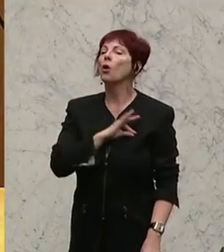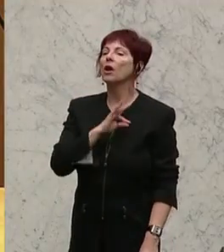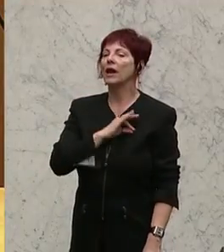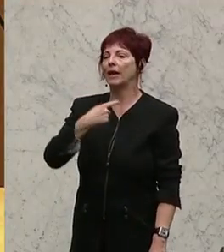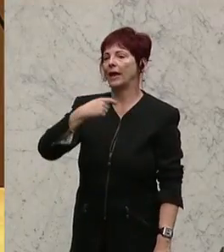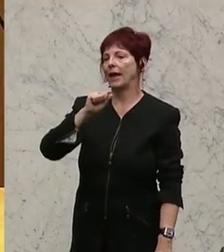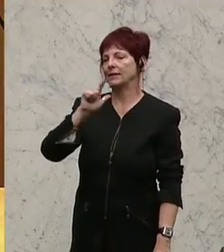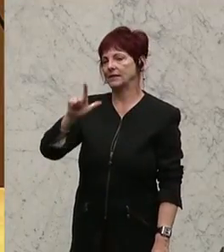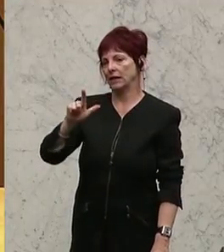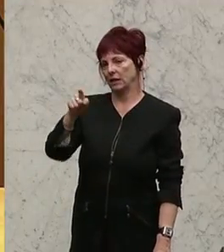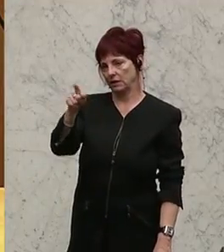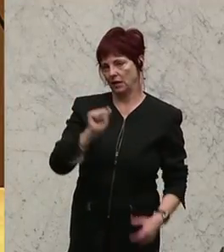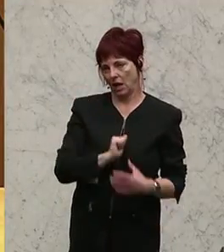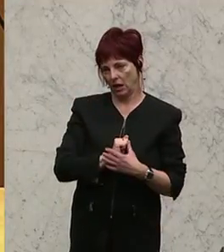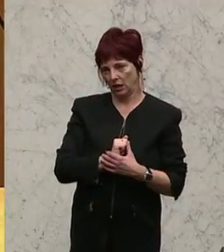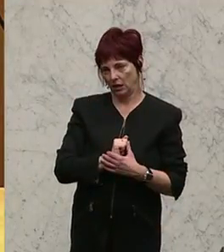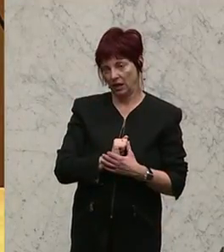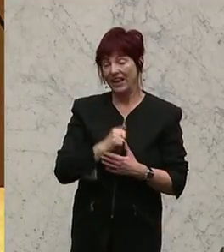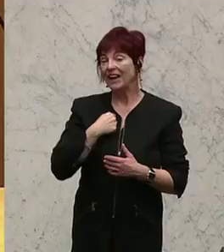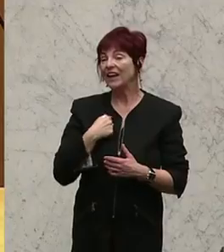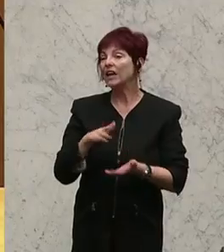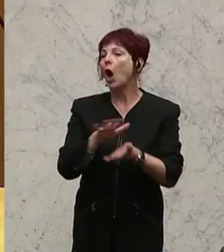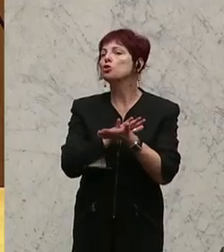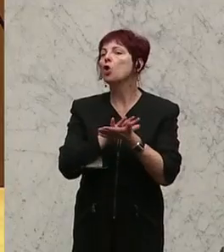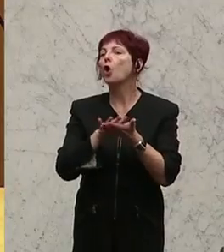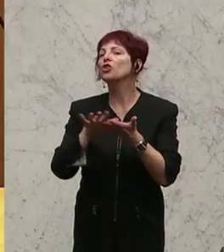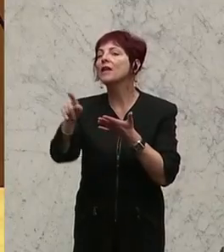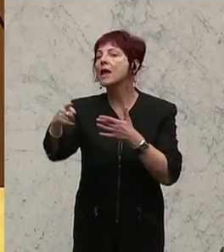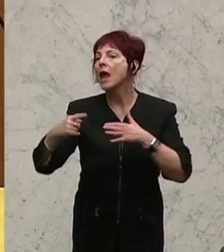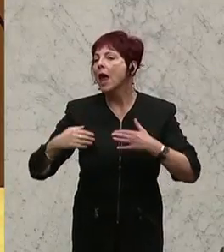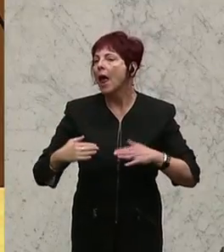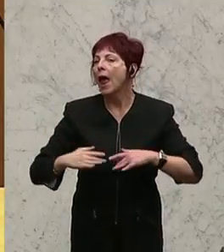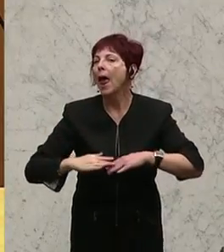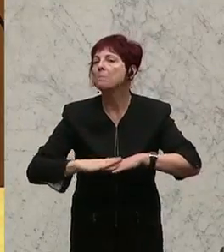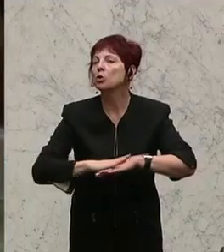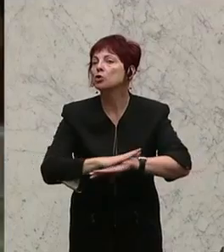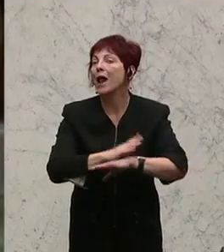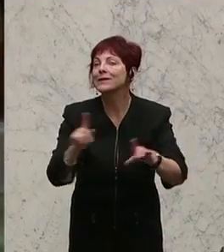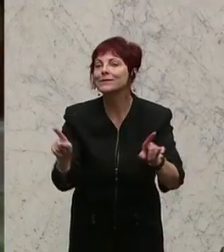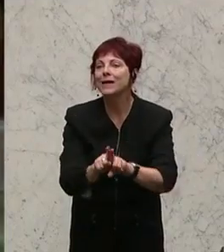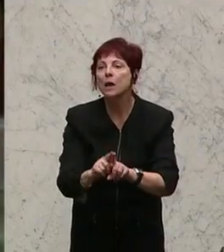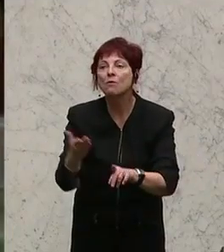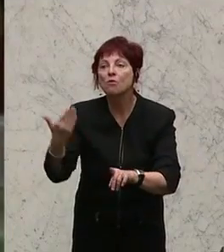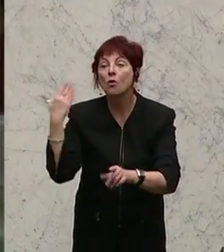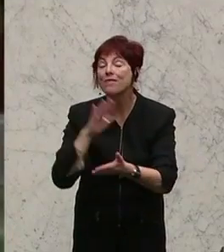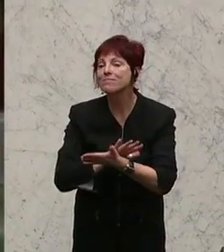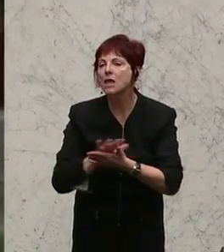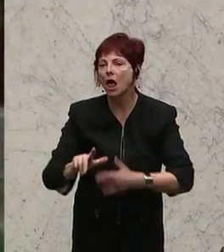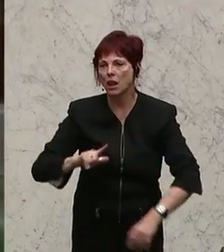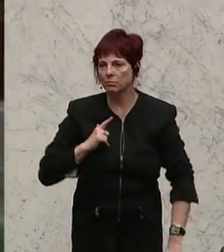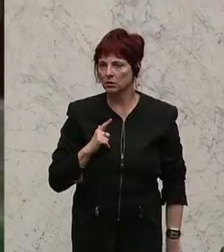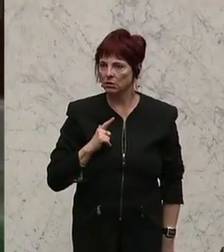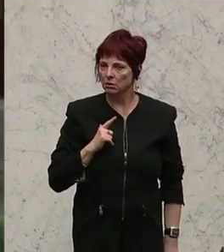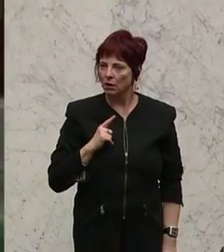deine Emotion hat mich begeistert. Ich habe dich noch nie so emotional gesehen wie heute bei dieser Rede. Und ich weiß nicht, was du